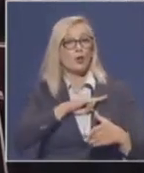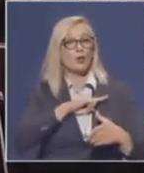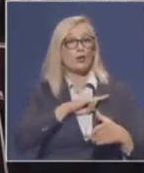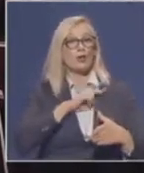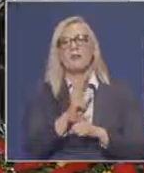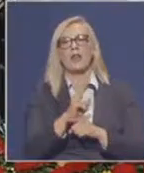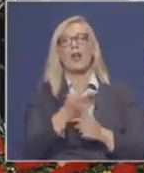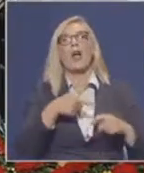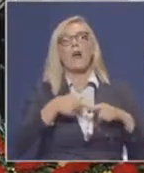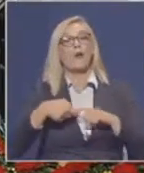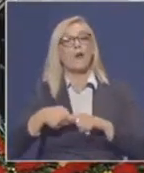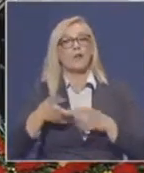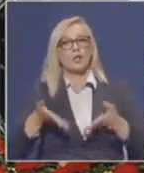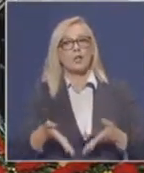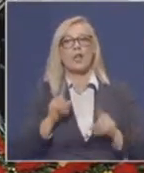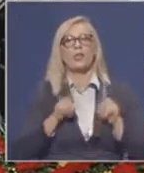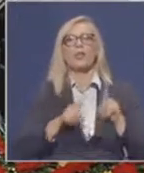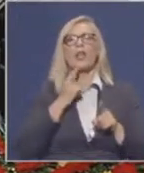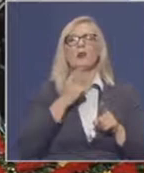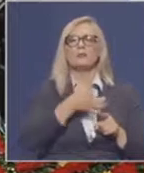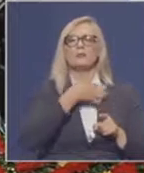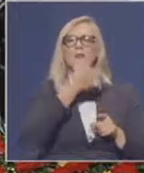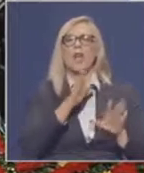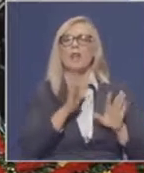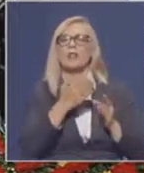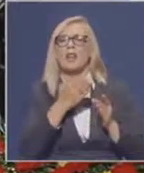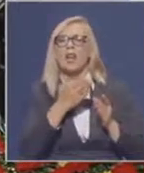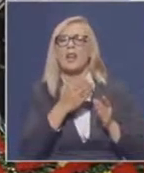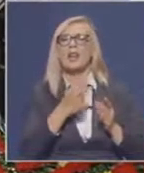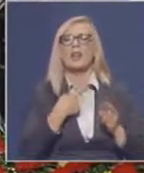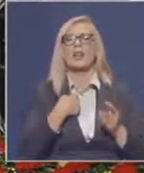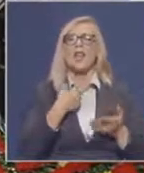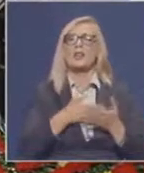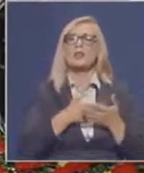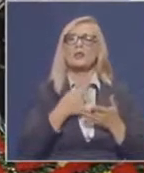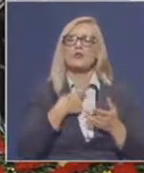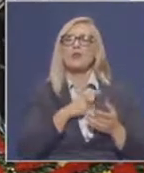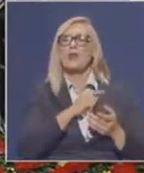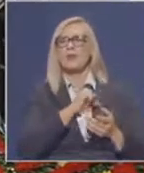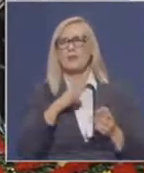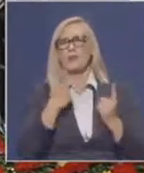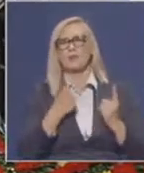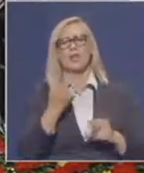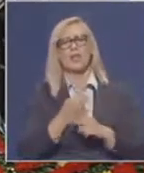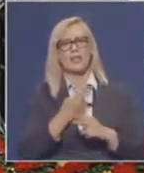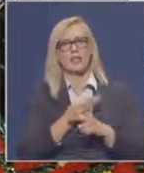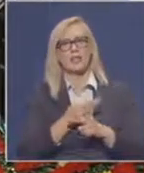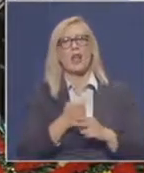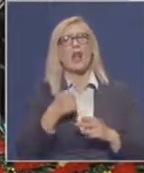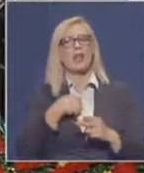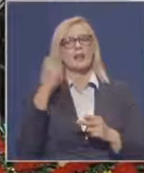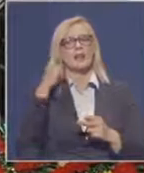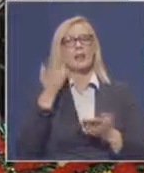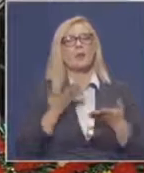далеку најголема. Некои го поставуваат прашањето дали воопшто ја заслуживме независноста. Според мене, тоа